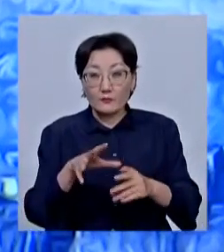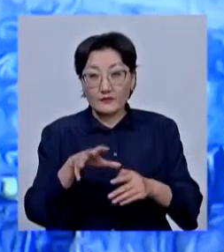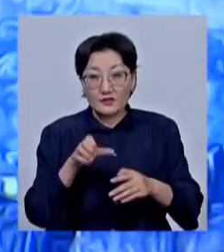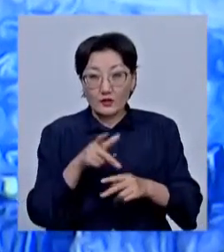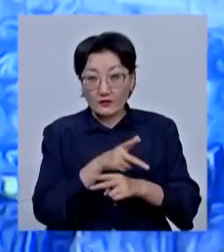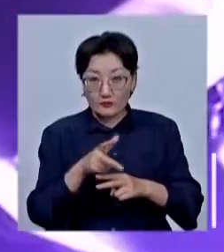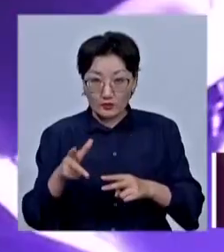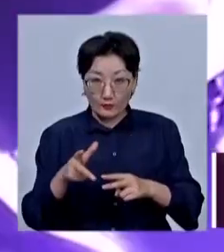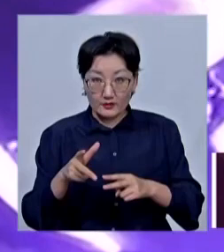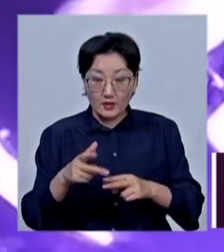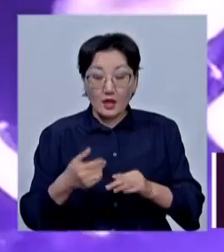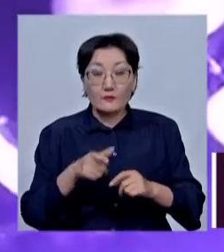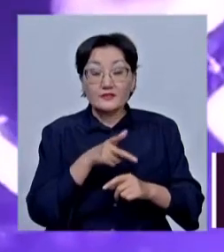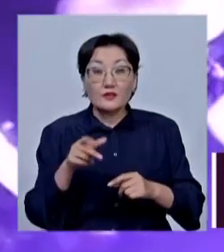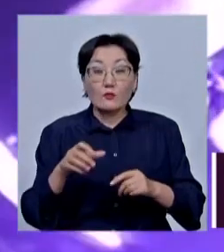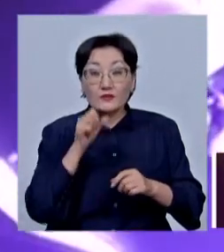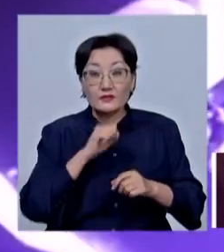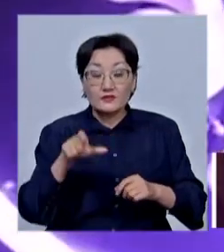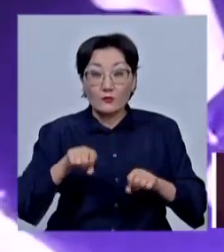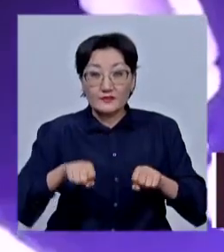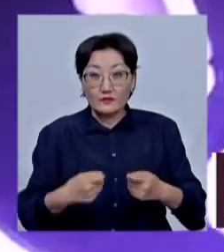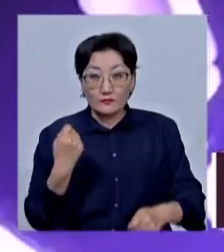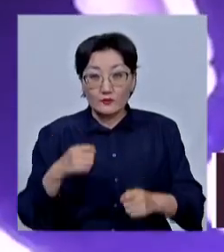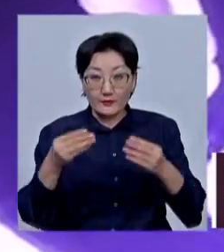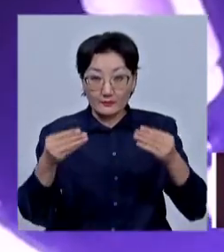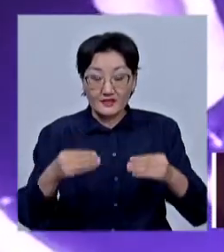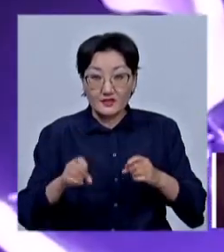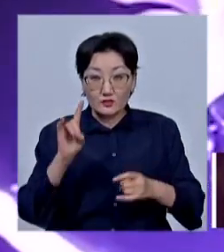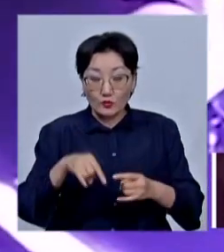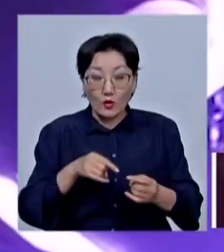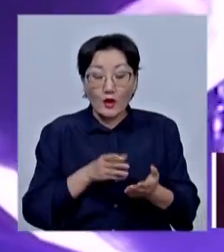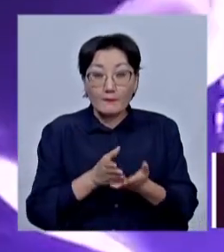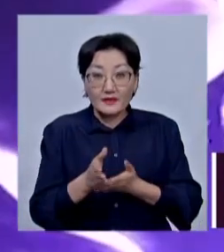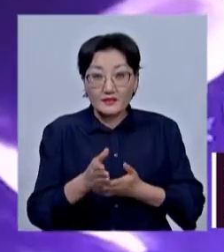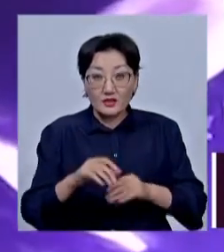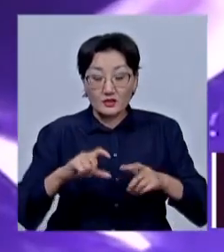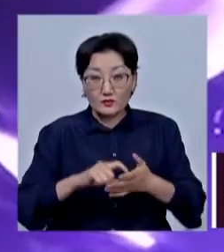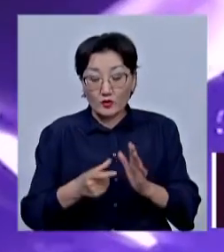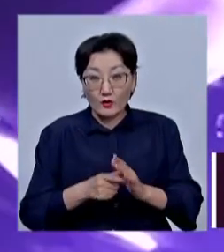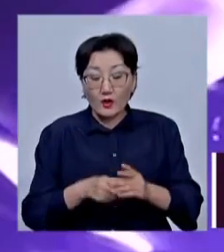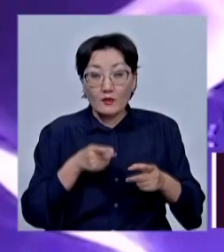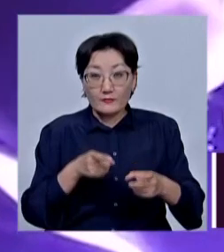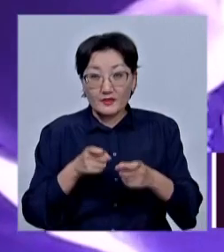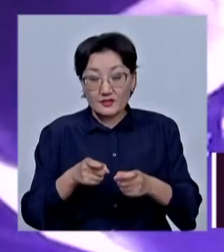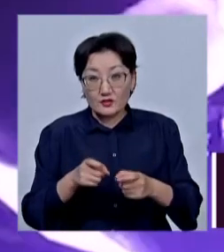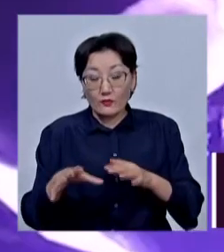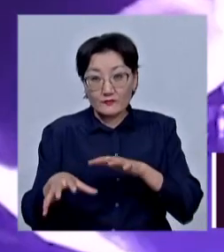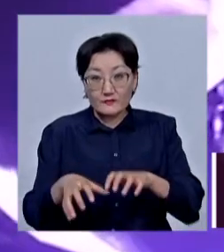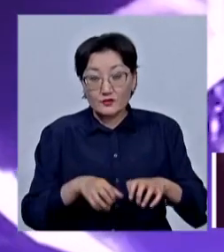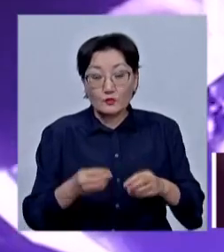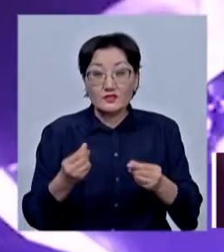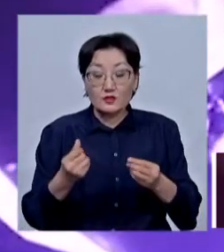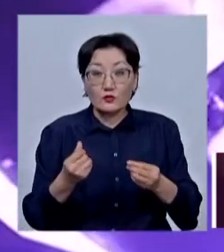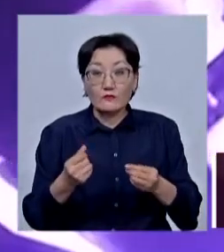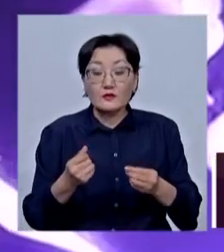камера видеонаблюдения. На кадрах грабители взламывают пластиковые окна и проникают в помещение. Угрожая кассиру оружием, забирают всю